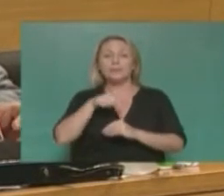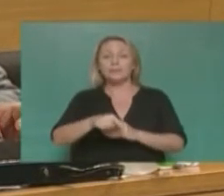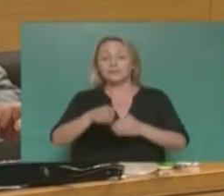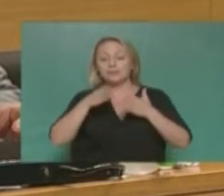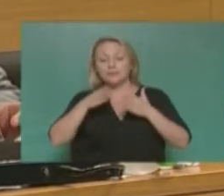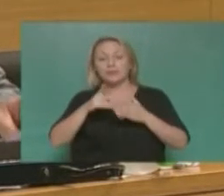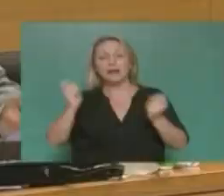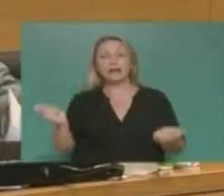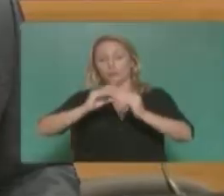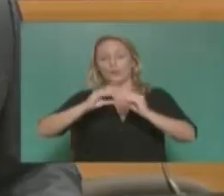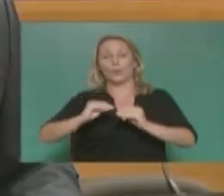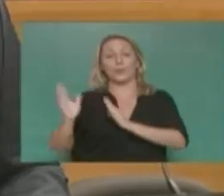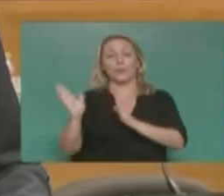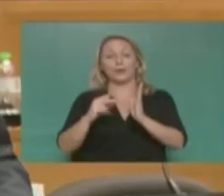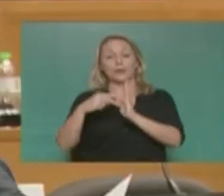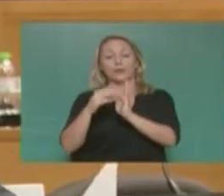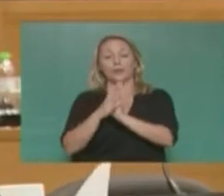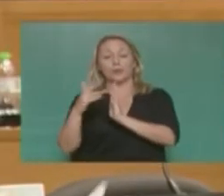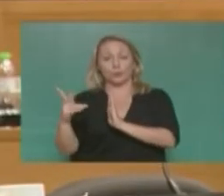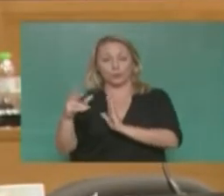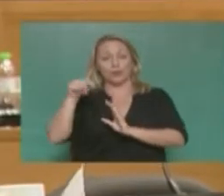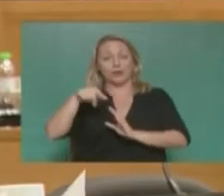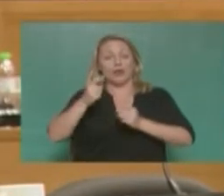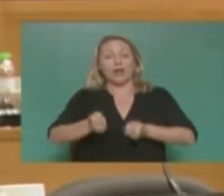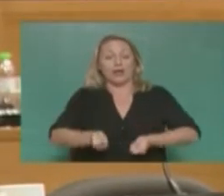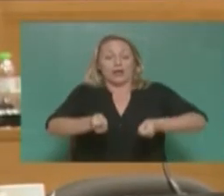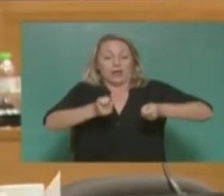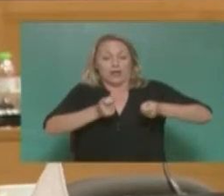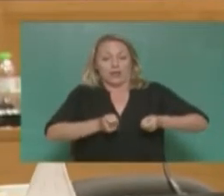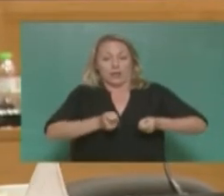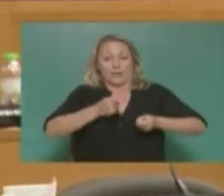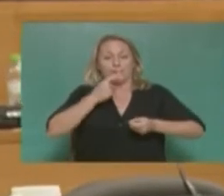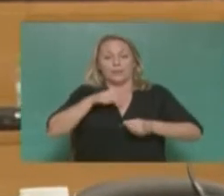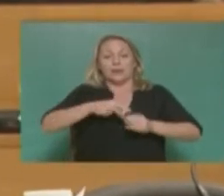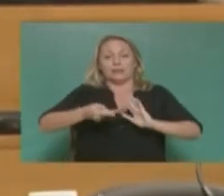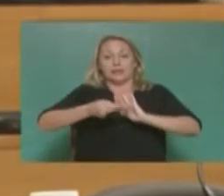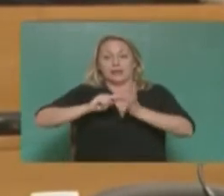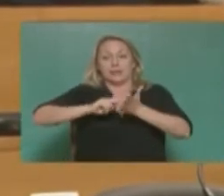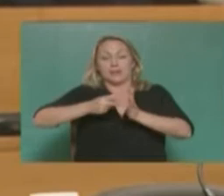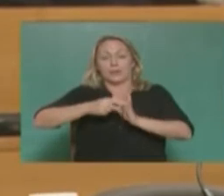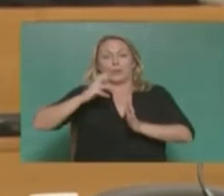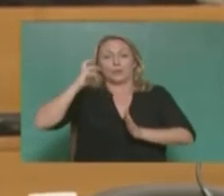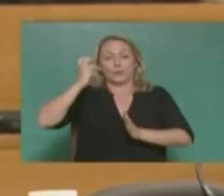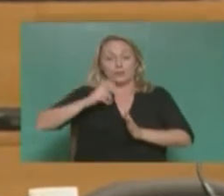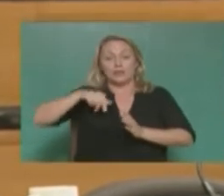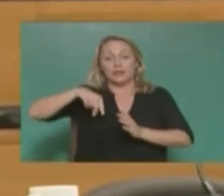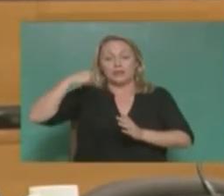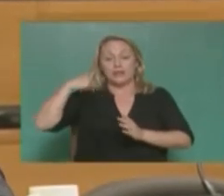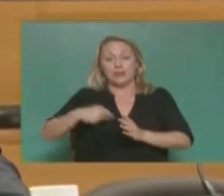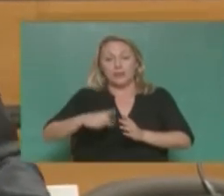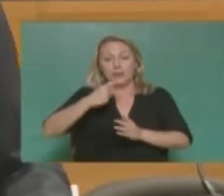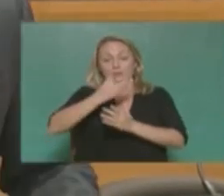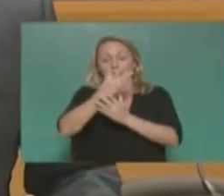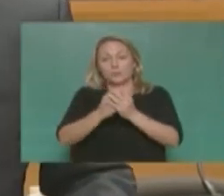λειτουργικών εξόδων του Δήμου. Παραλαμβάνεται ένα Δήμο με βαλτόδη χρηματοοικονομική δυναμική. 9